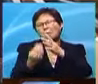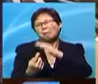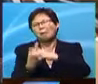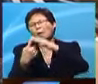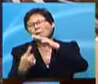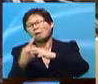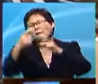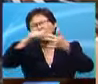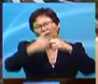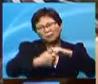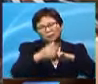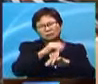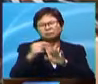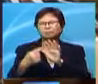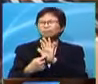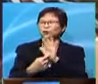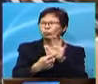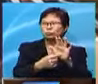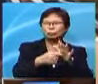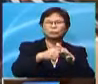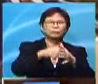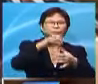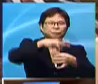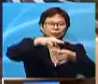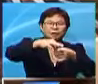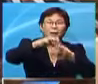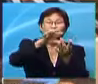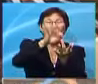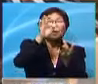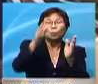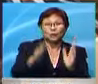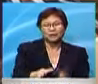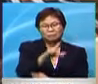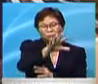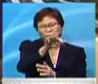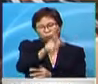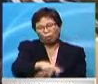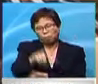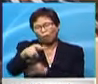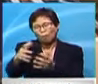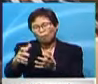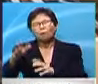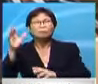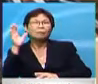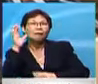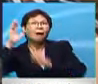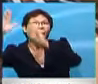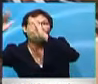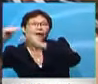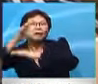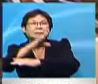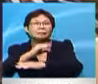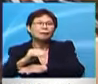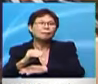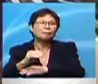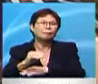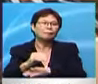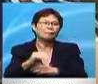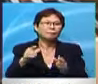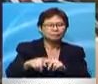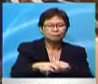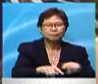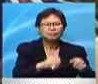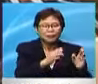ini menampakkan bahawa pengundi lebih suka mendengar harapan dan juga apa pelan